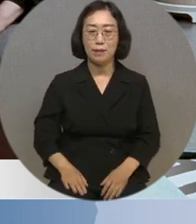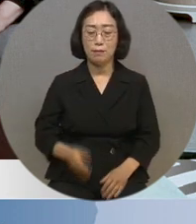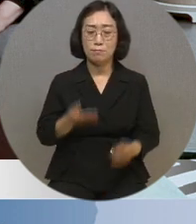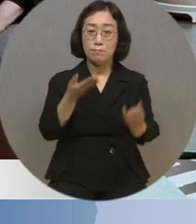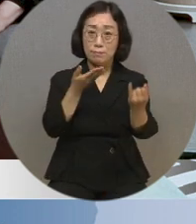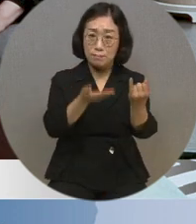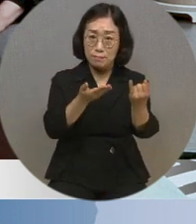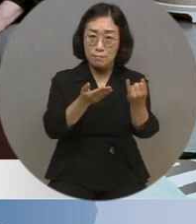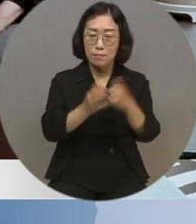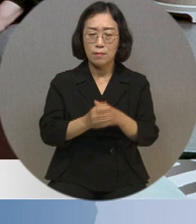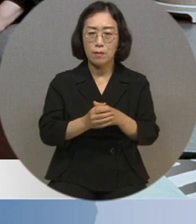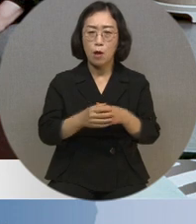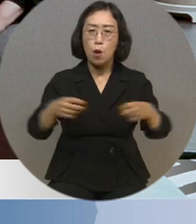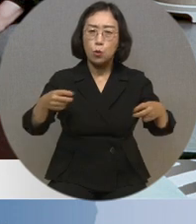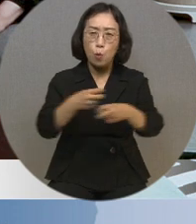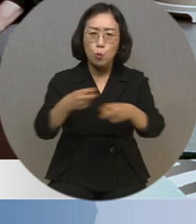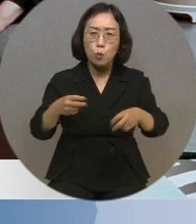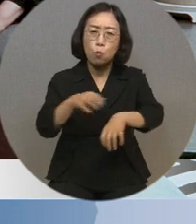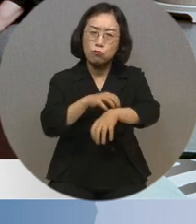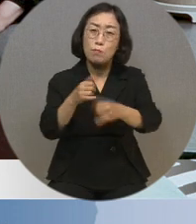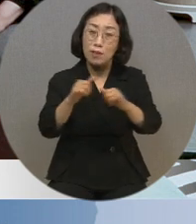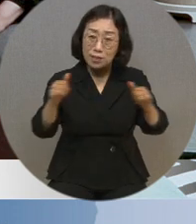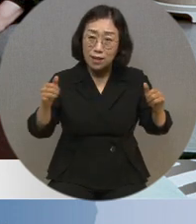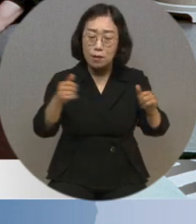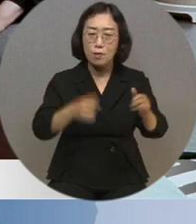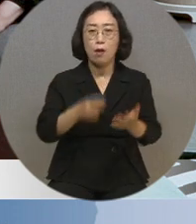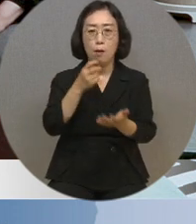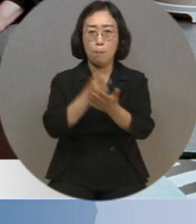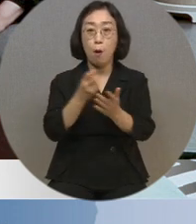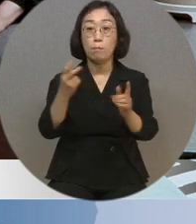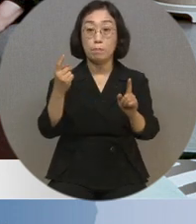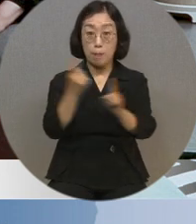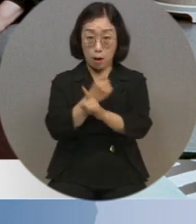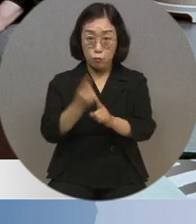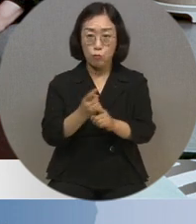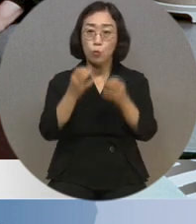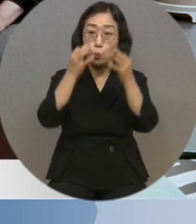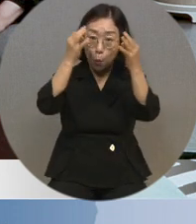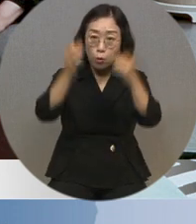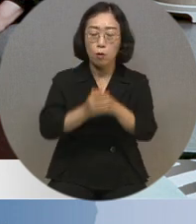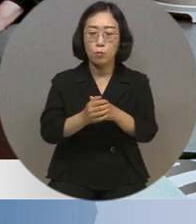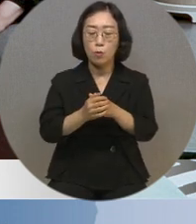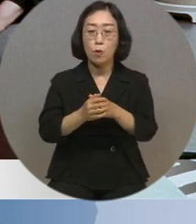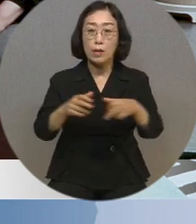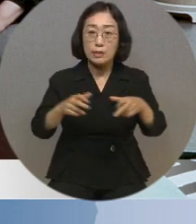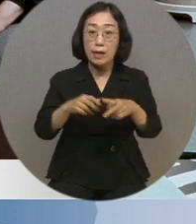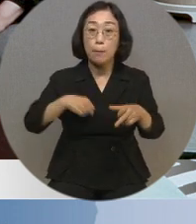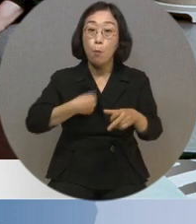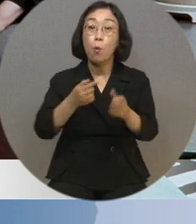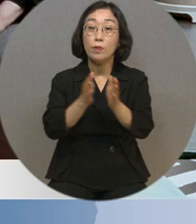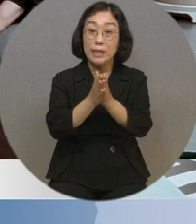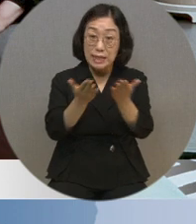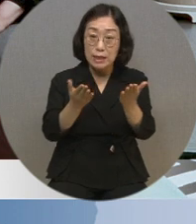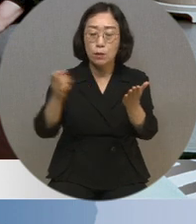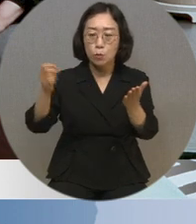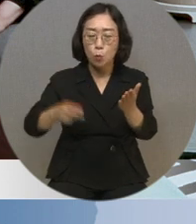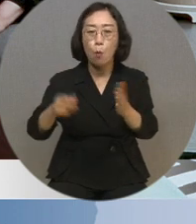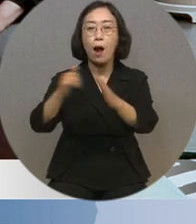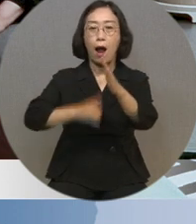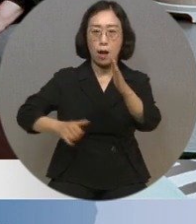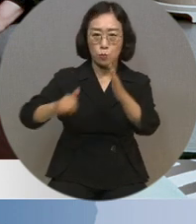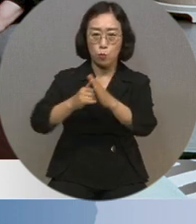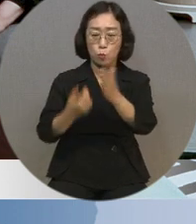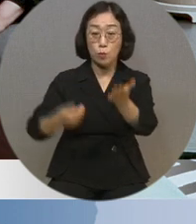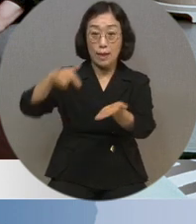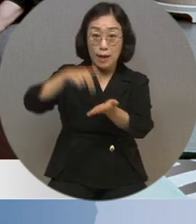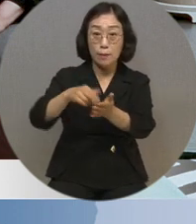그는 교통약자 편의 증진법에 대한 전면 개정을 비롯해 장애 당사자와 가족을 위해 그리고 자립을 위해